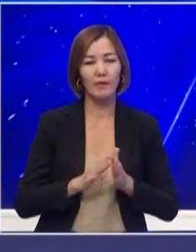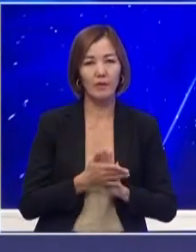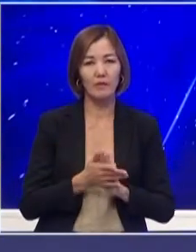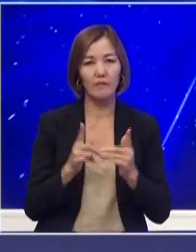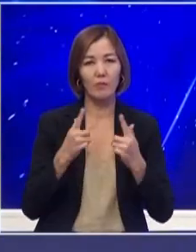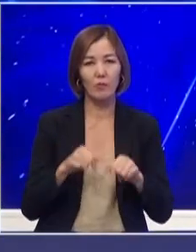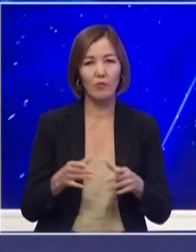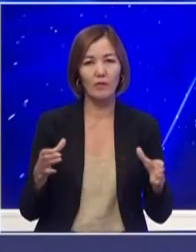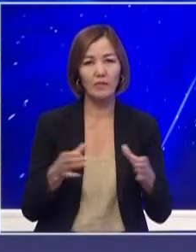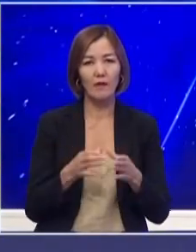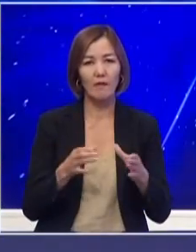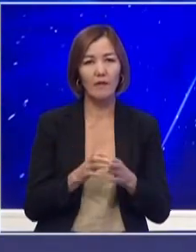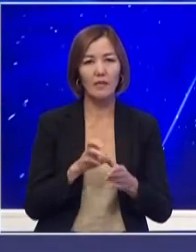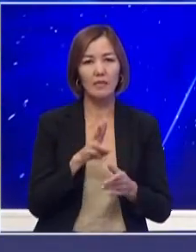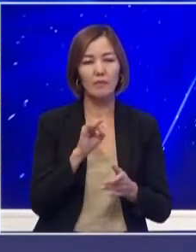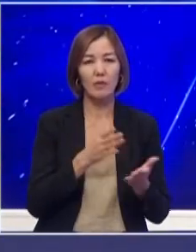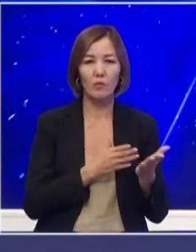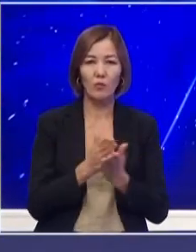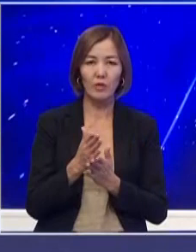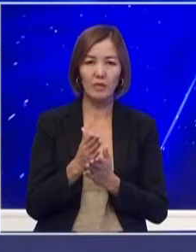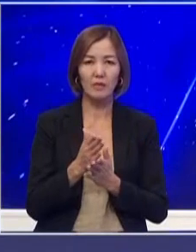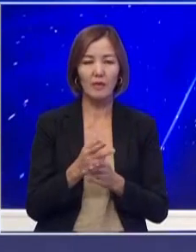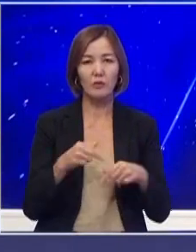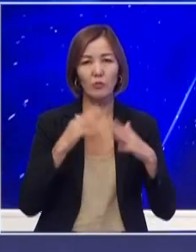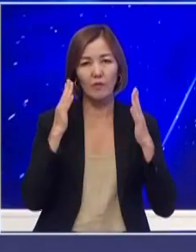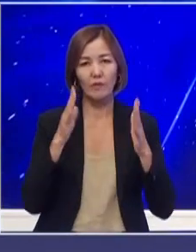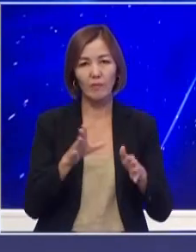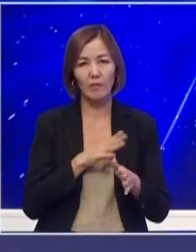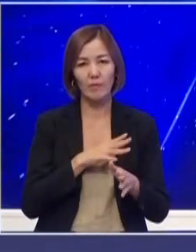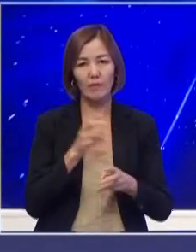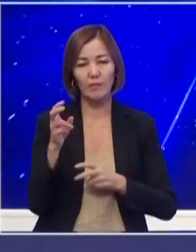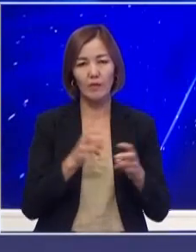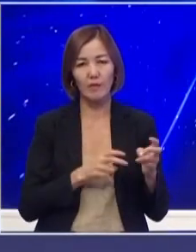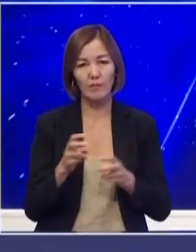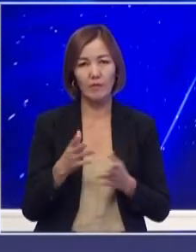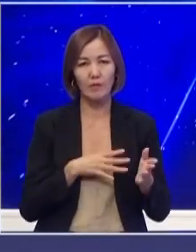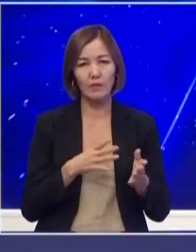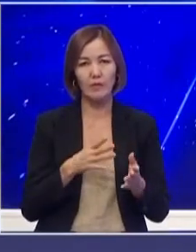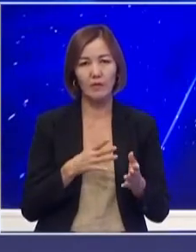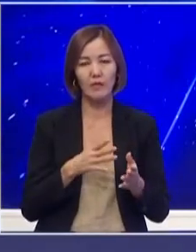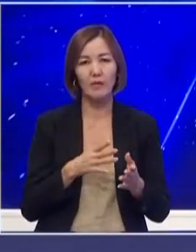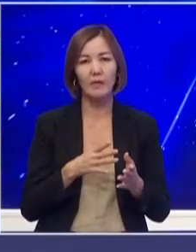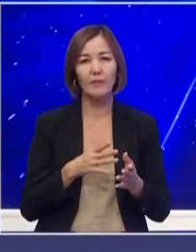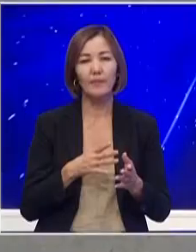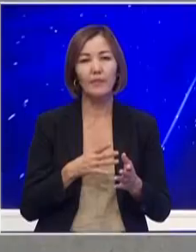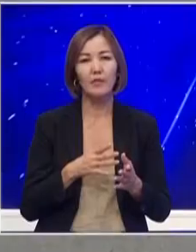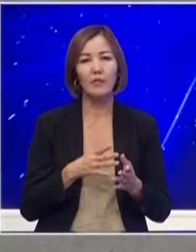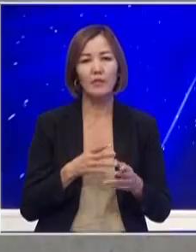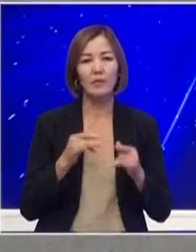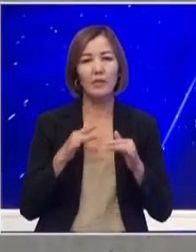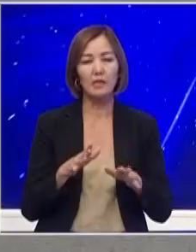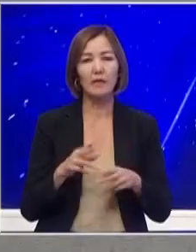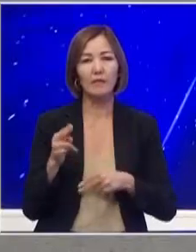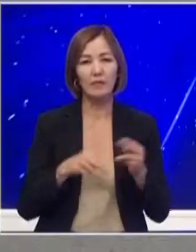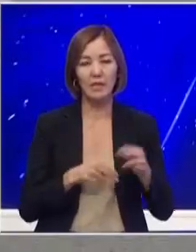условий сформирован совет по 7 отраслям. Особое внимание было уделено промышленности и недропользованию. Отраслевому совету по